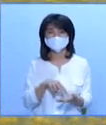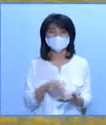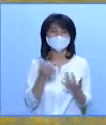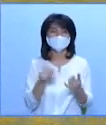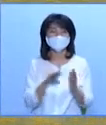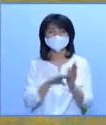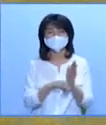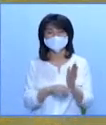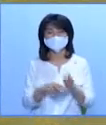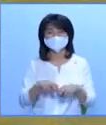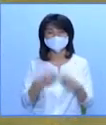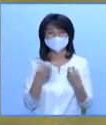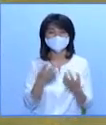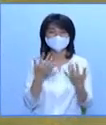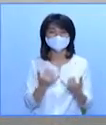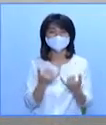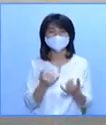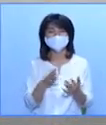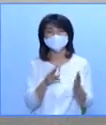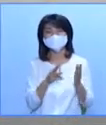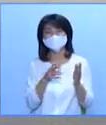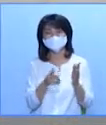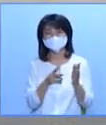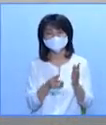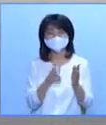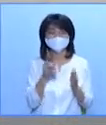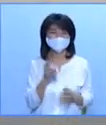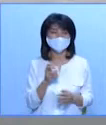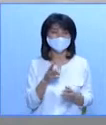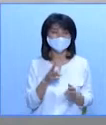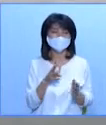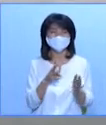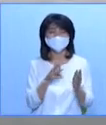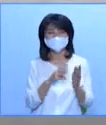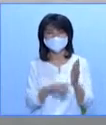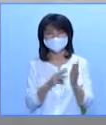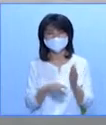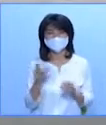бұзған 279 көлік айып тұраққа қойылса, 202 жаяу жүргінші